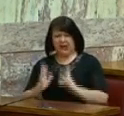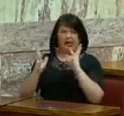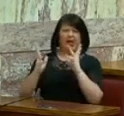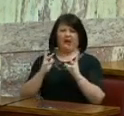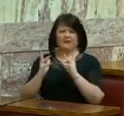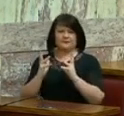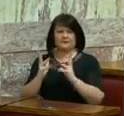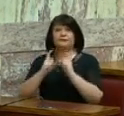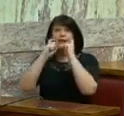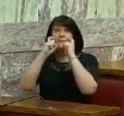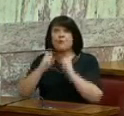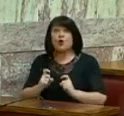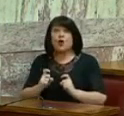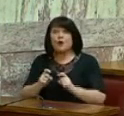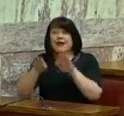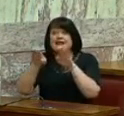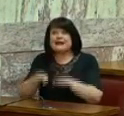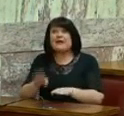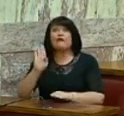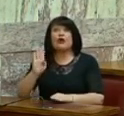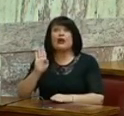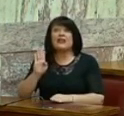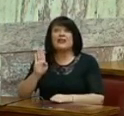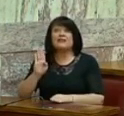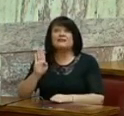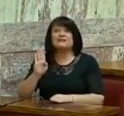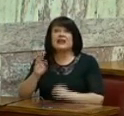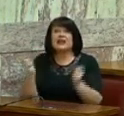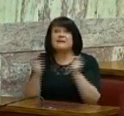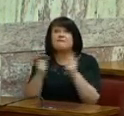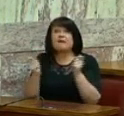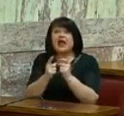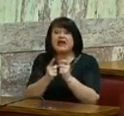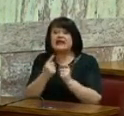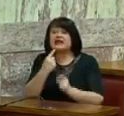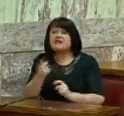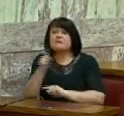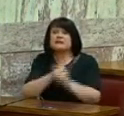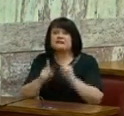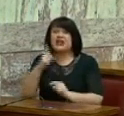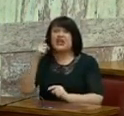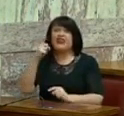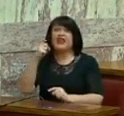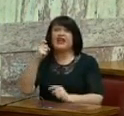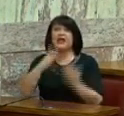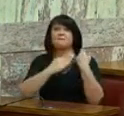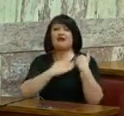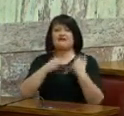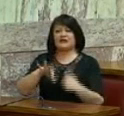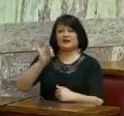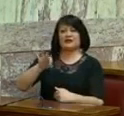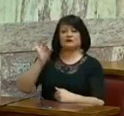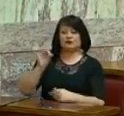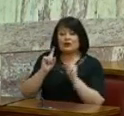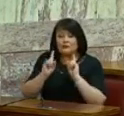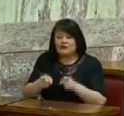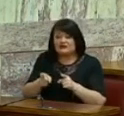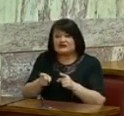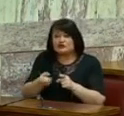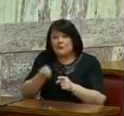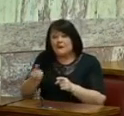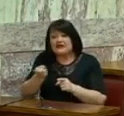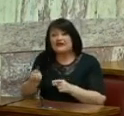Είστε υποχρεωμένοι, κύριε Βορύδη, έχετε δώσει με email της παράταξής σας τους 10 συναδέλφους που θεσμικά, κατά τον